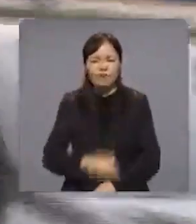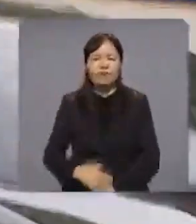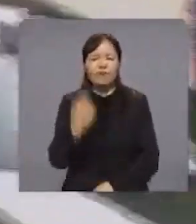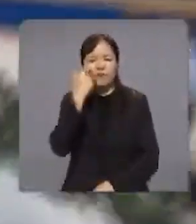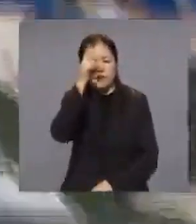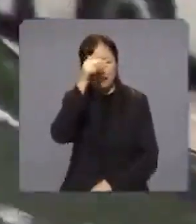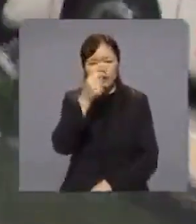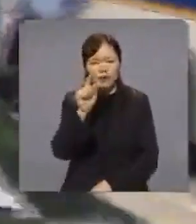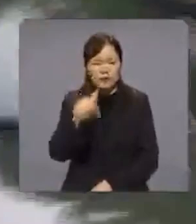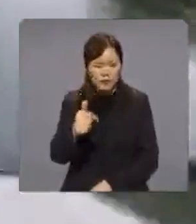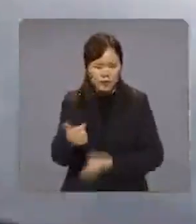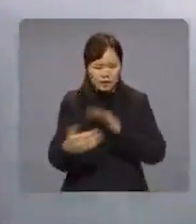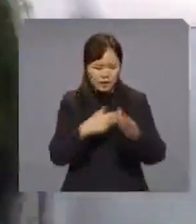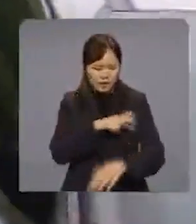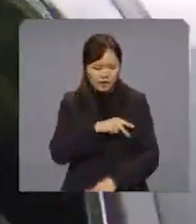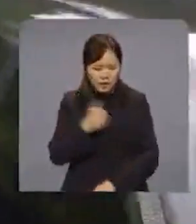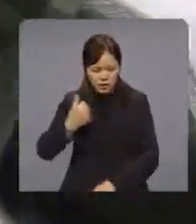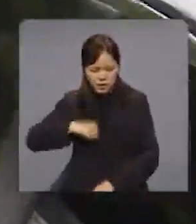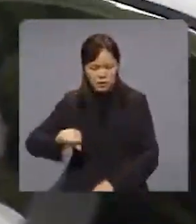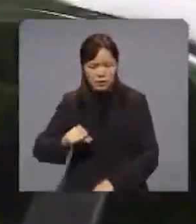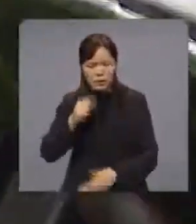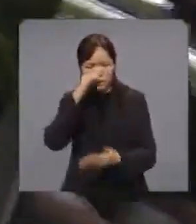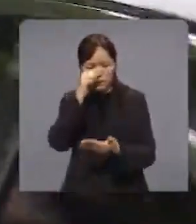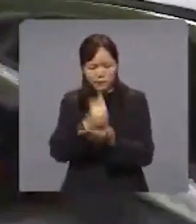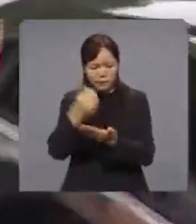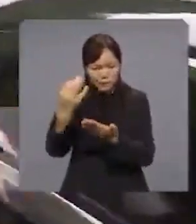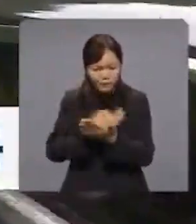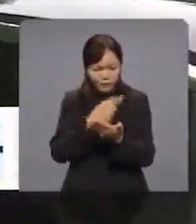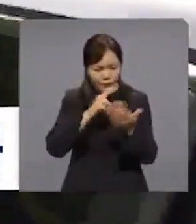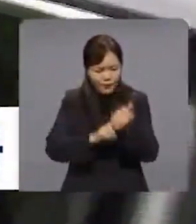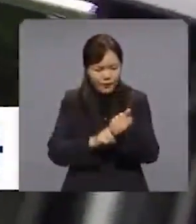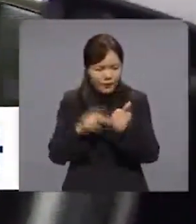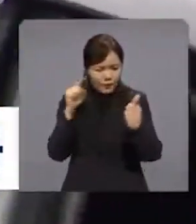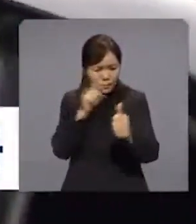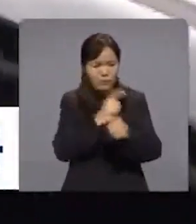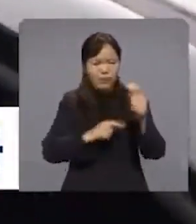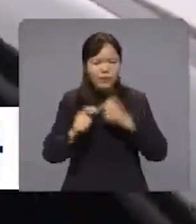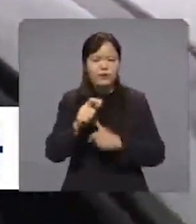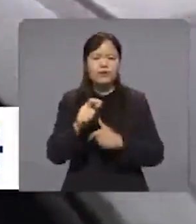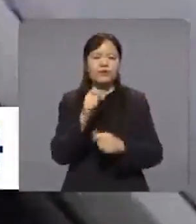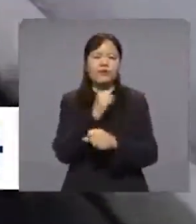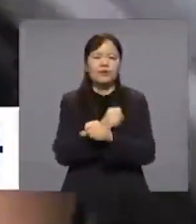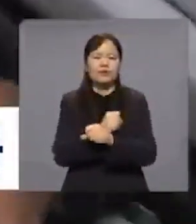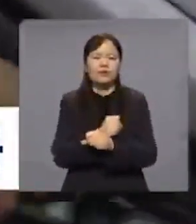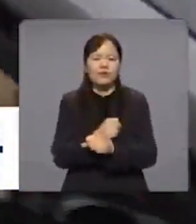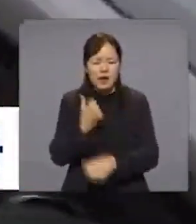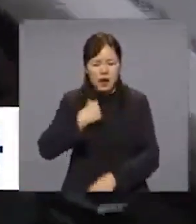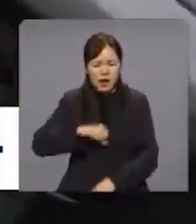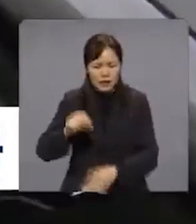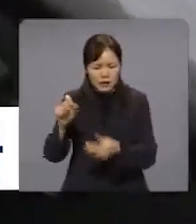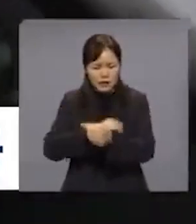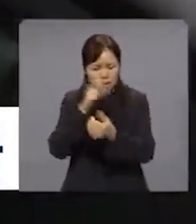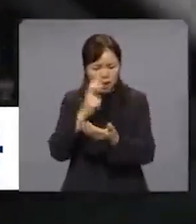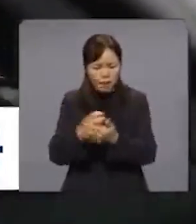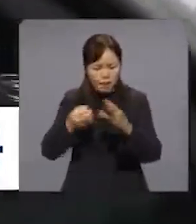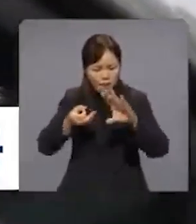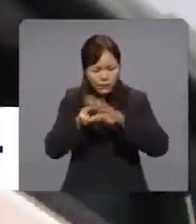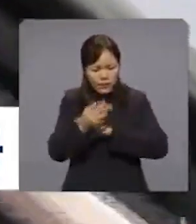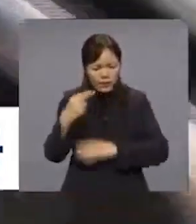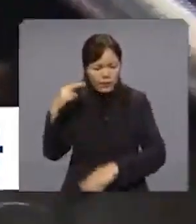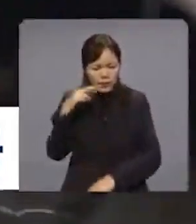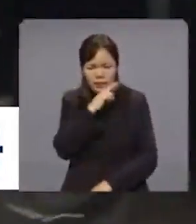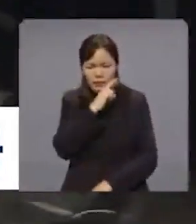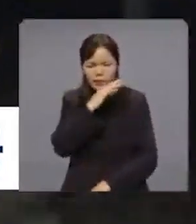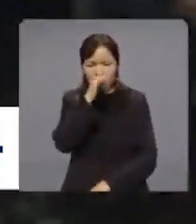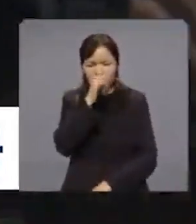검찰은 곽 전 의원과 아들에게 범죄 수익 은닉 혐의를 추가로 적용했습니다. 아들은 특가법상 뇌물 혐의로도